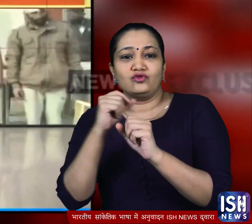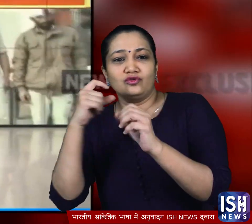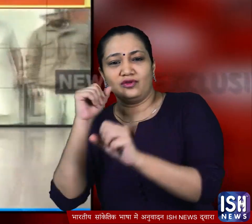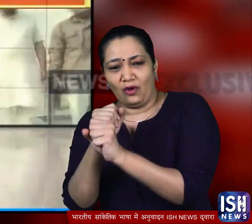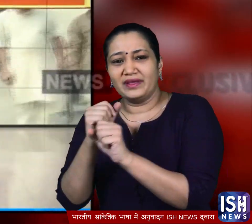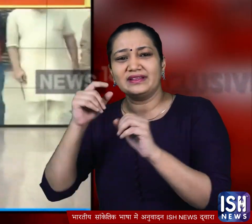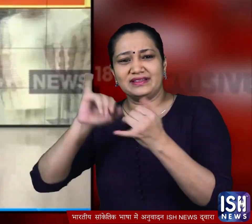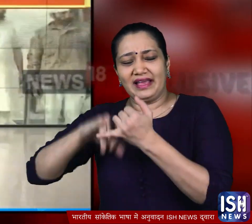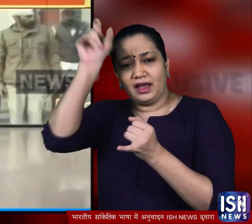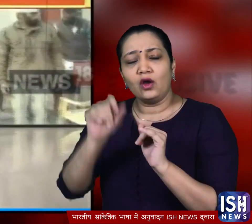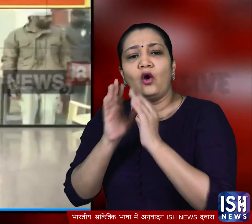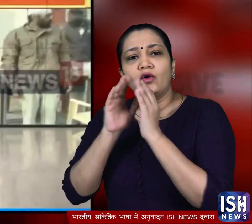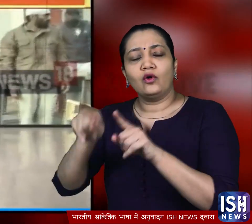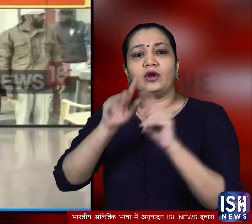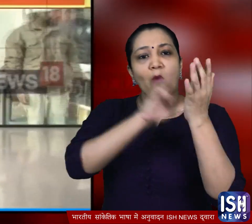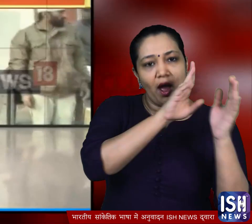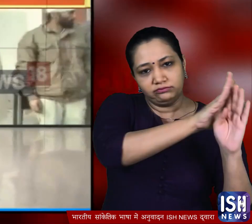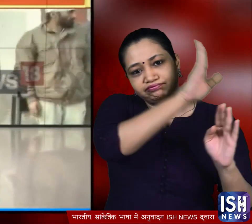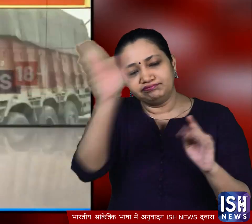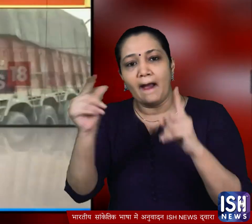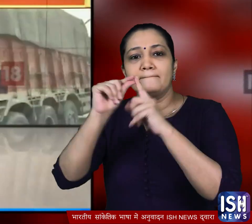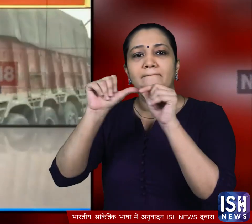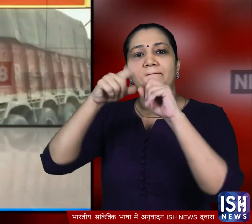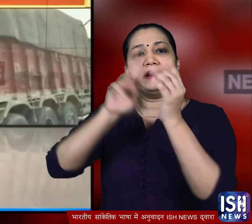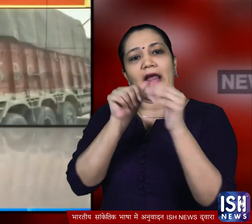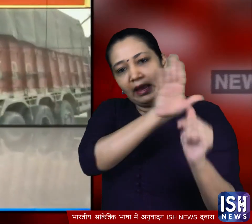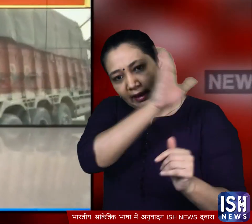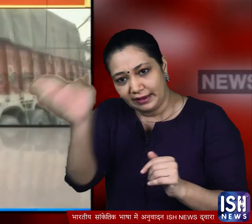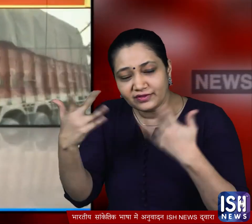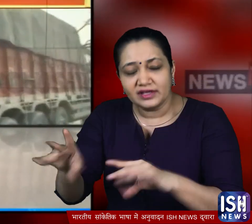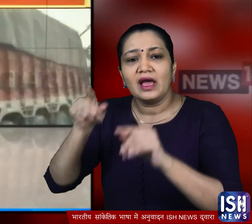गोविंद सिंह का प्रकाश पर्व मनाने मोहाली से पटना आए थे, लेकिन वापस